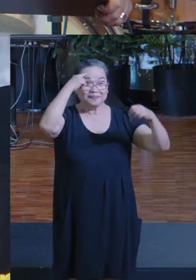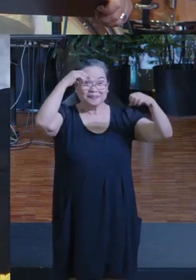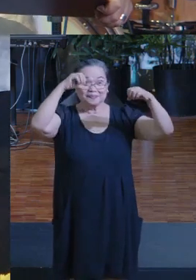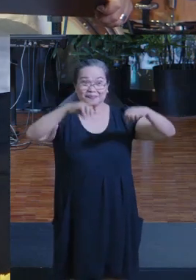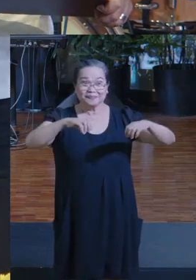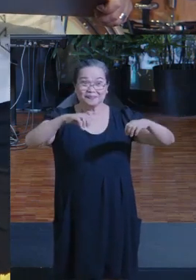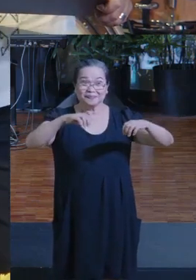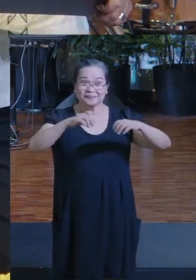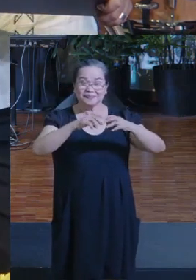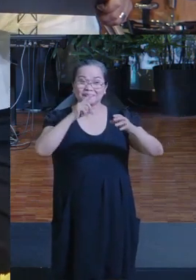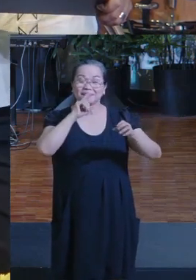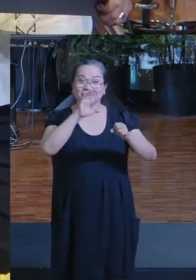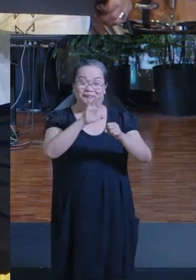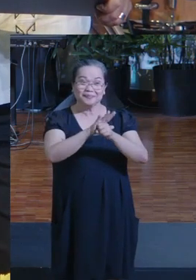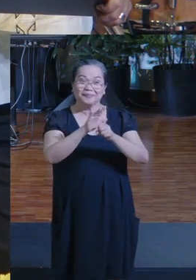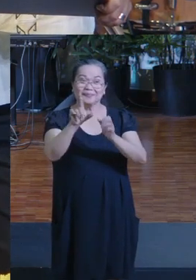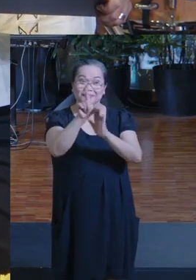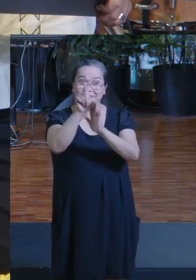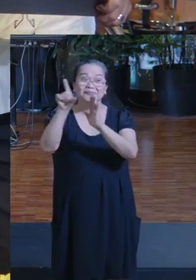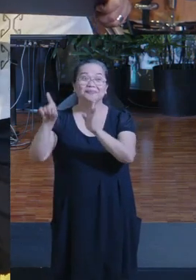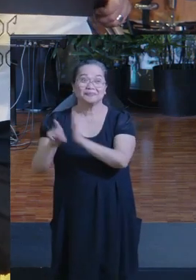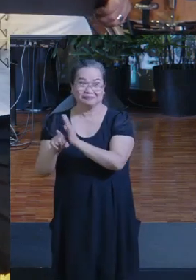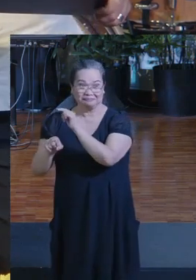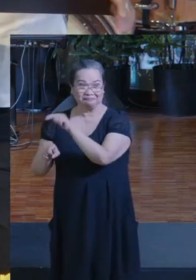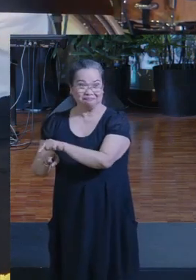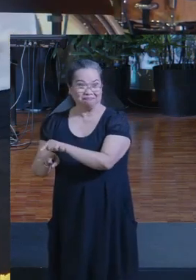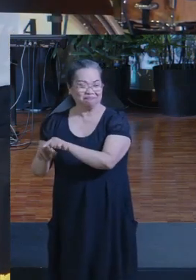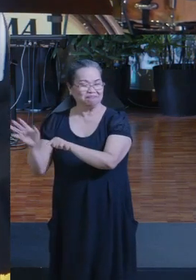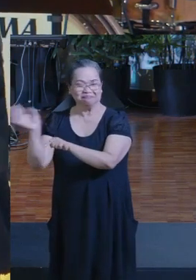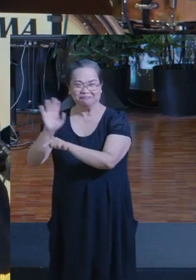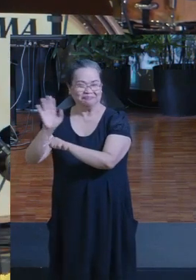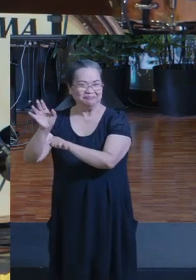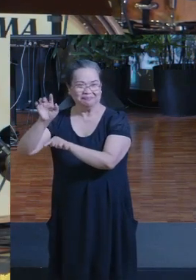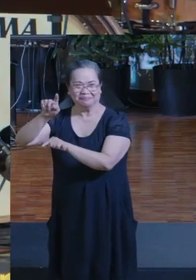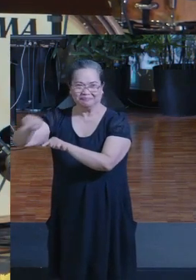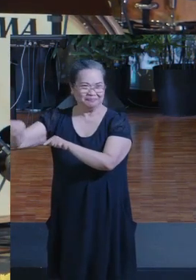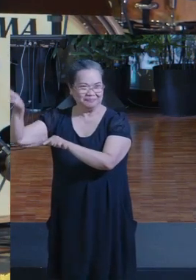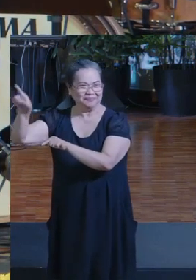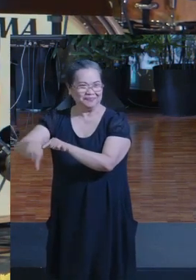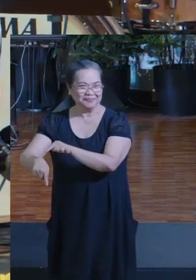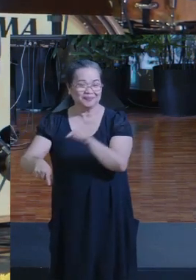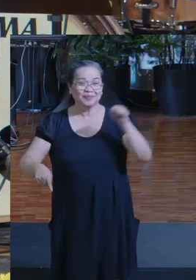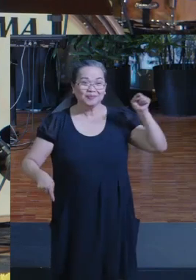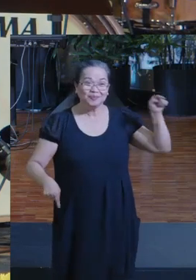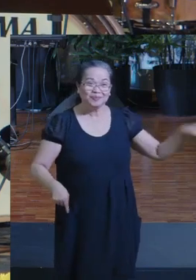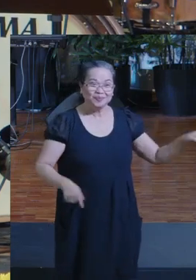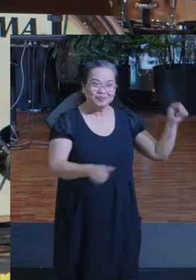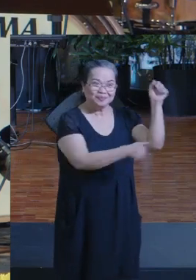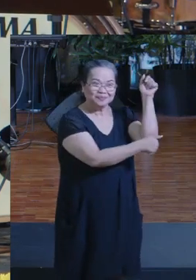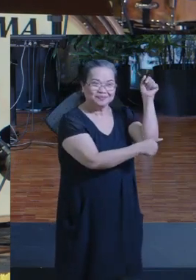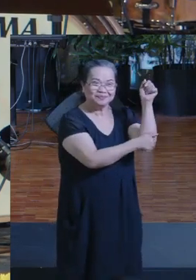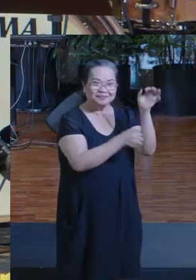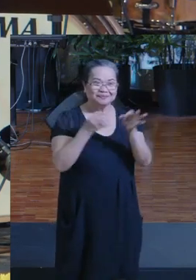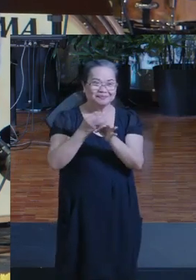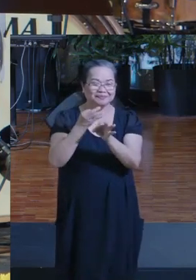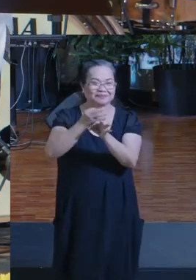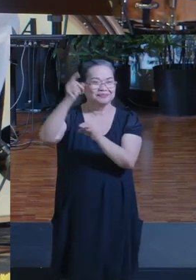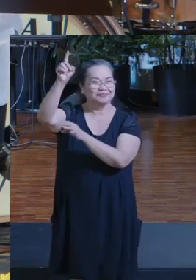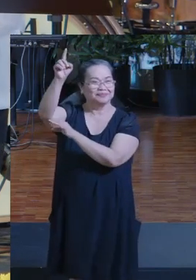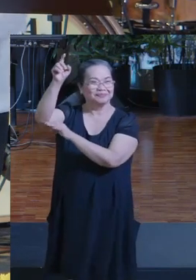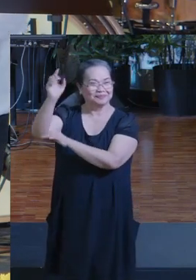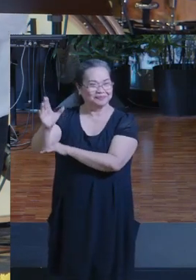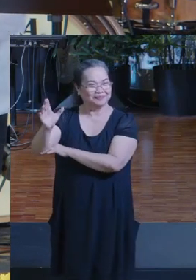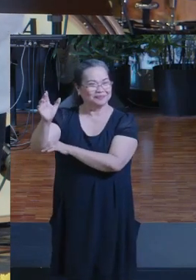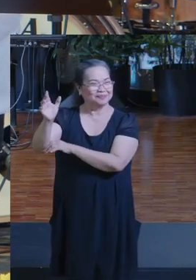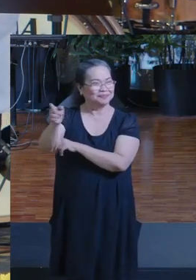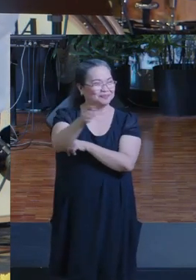promise, covenant of law siya. Datapwat hindi na siya base sa katapatan ng Diyos kundi sa